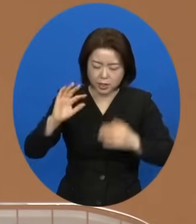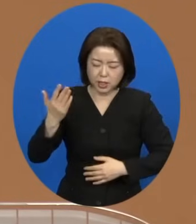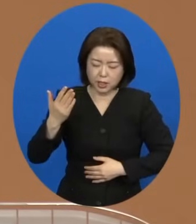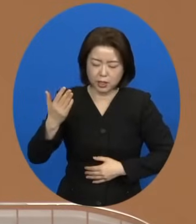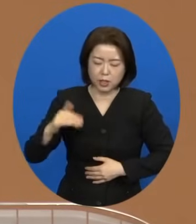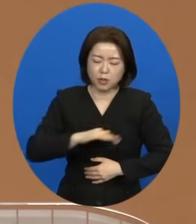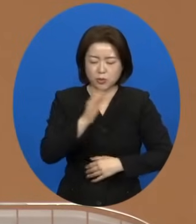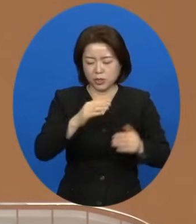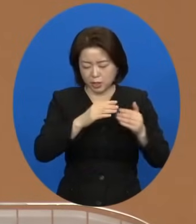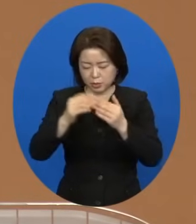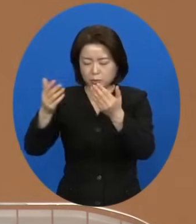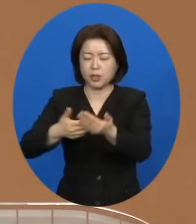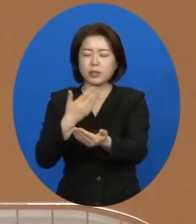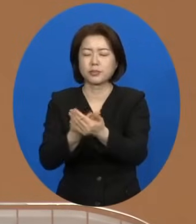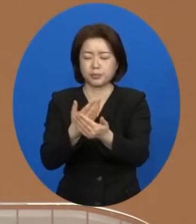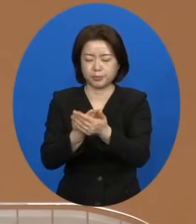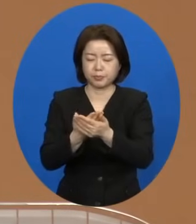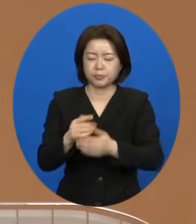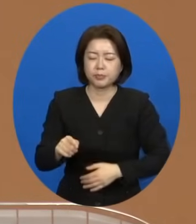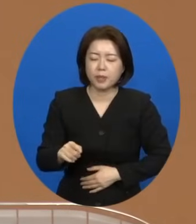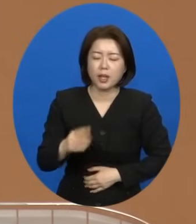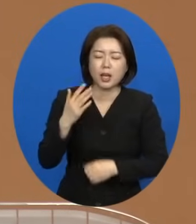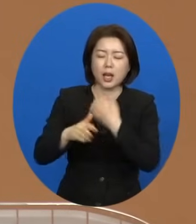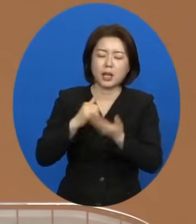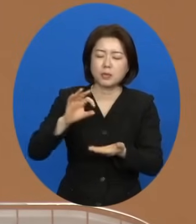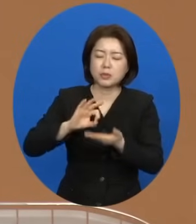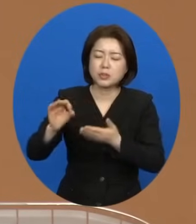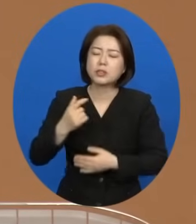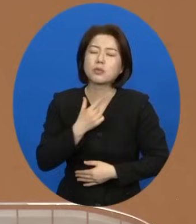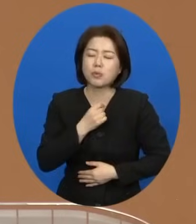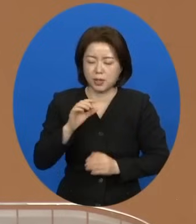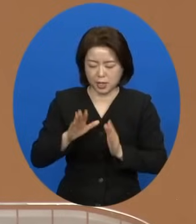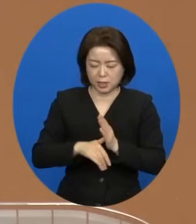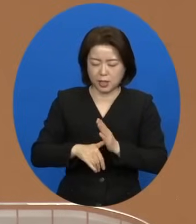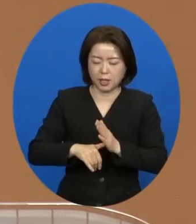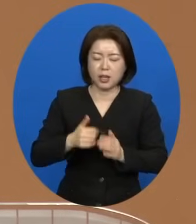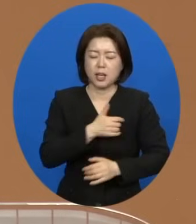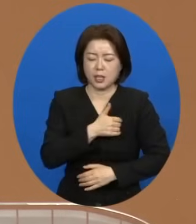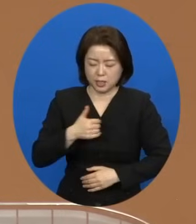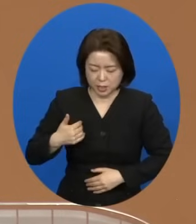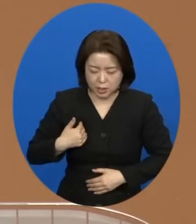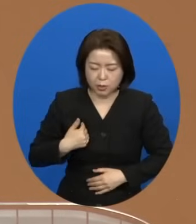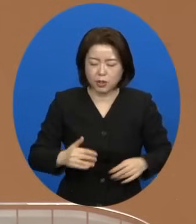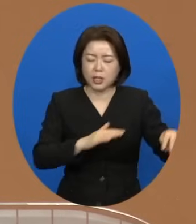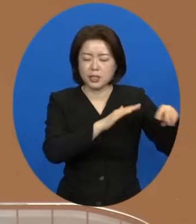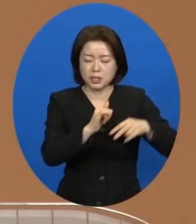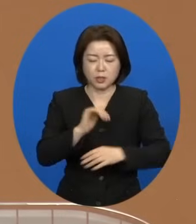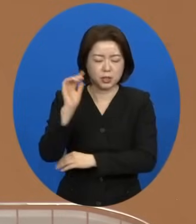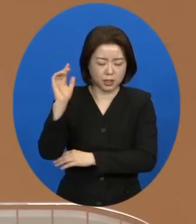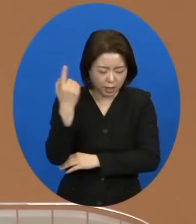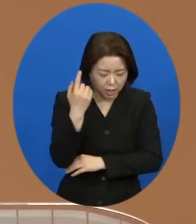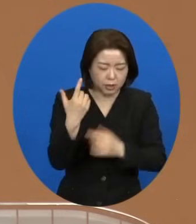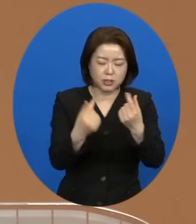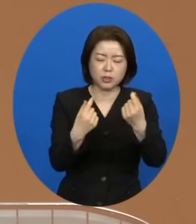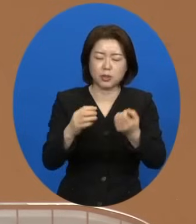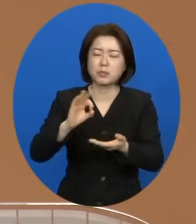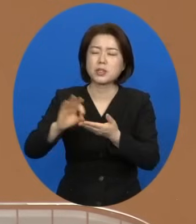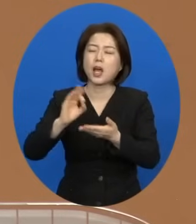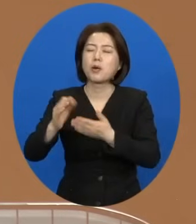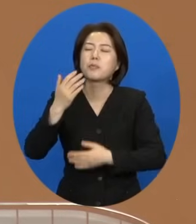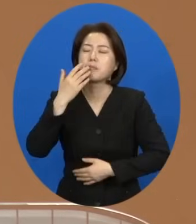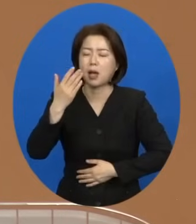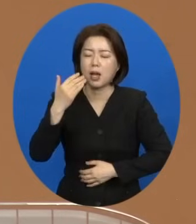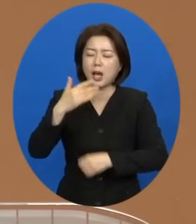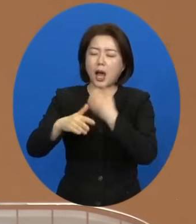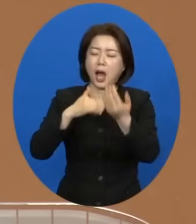인도하여 주시옵소서 그래 하나님께서 쓰시고자 할 때에 마음껏 사무엘과 같이 다윗과 같이 쓸 수 있는 하나님의